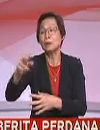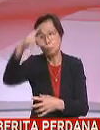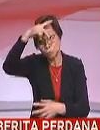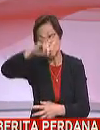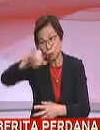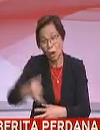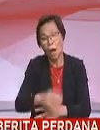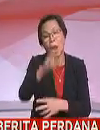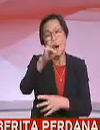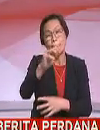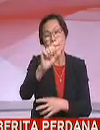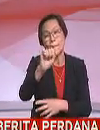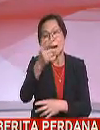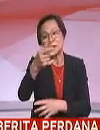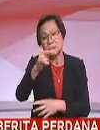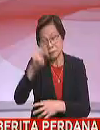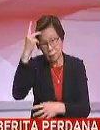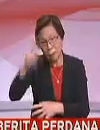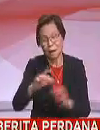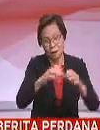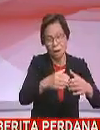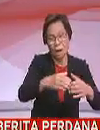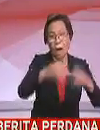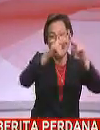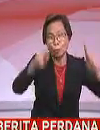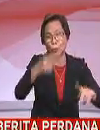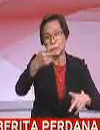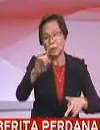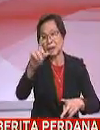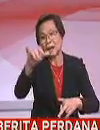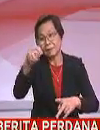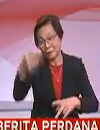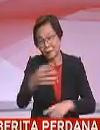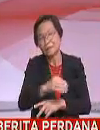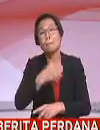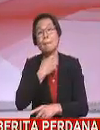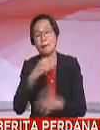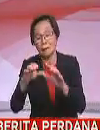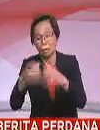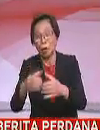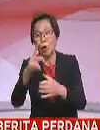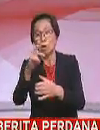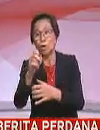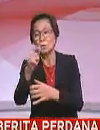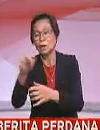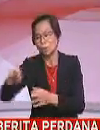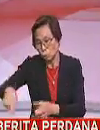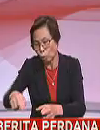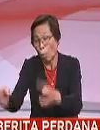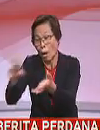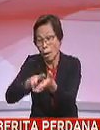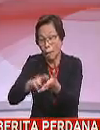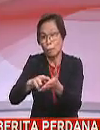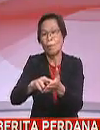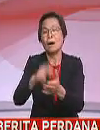di macam clanton cluster Pondok Hidayah dilaporkan maneka lebih Vera Cluster kothrud dilaporkan